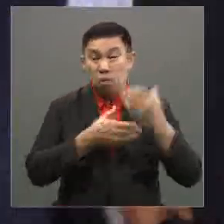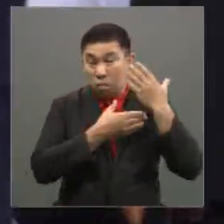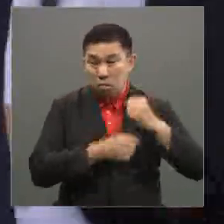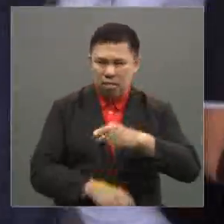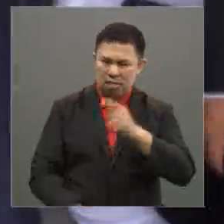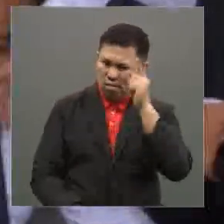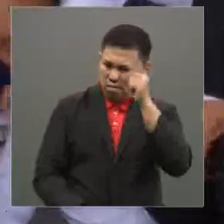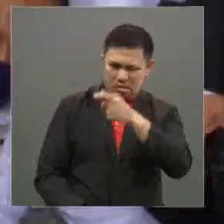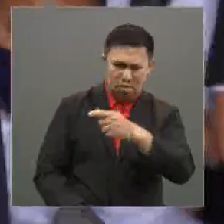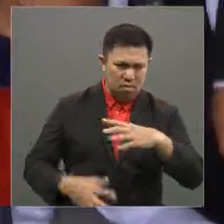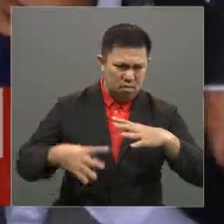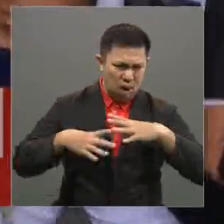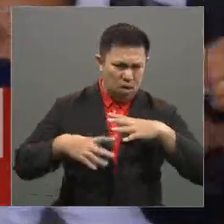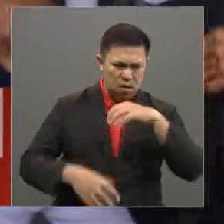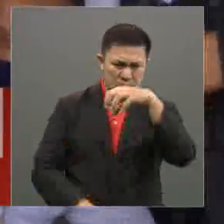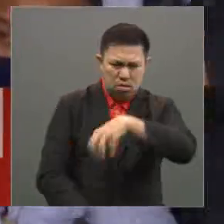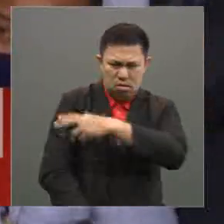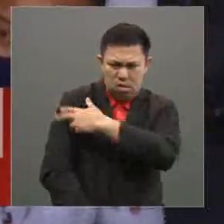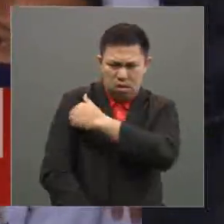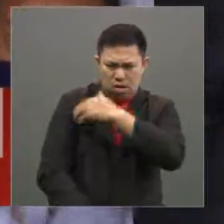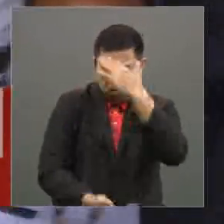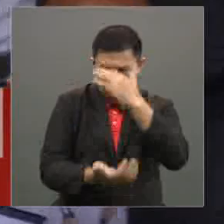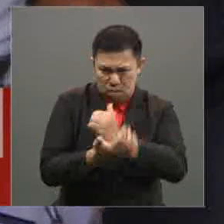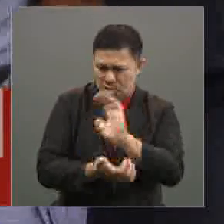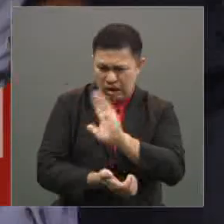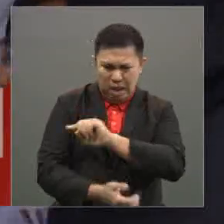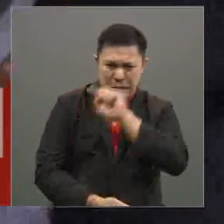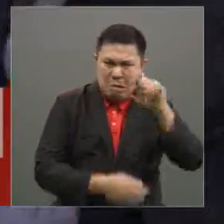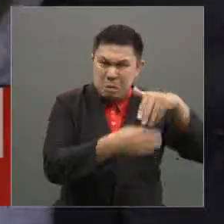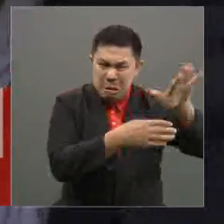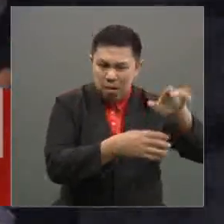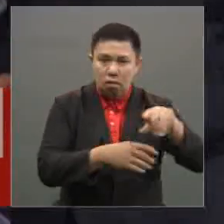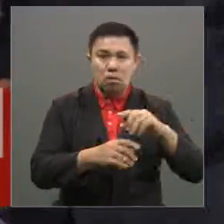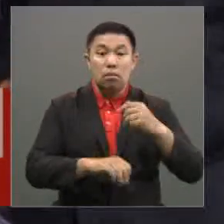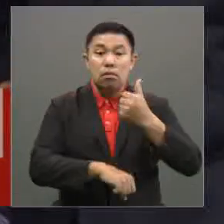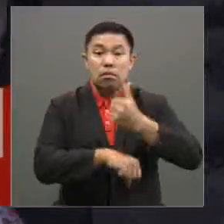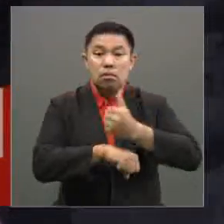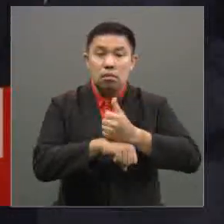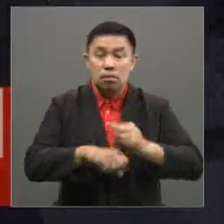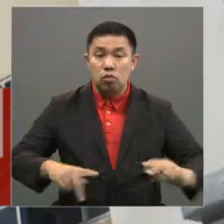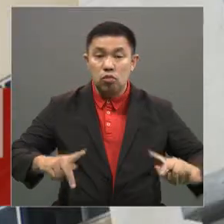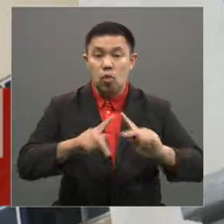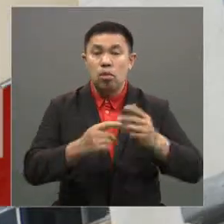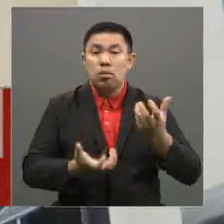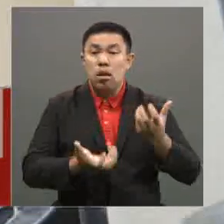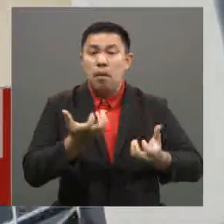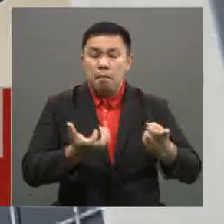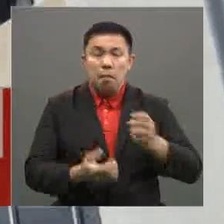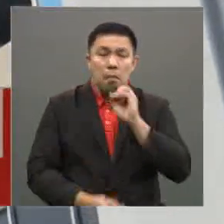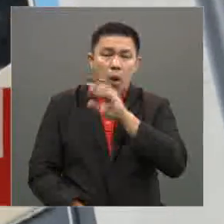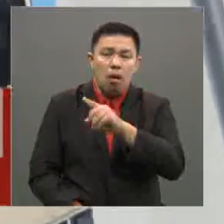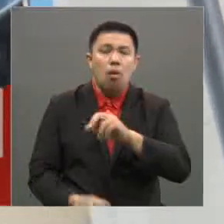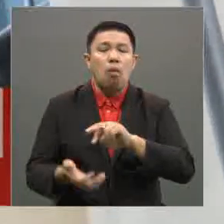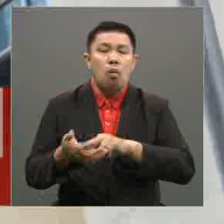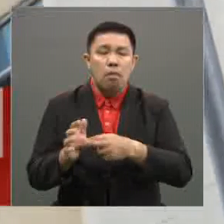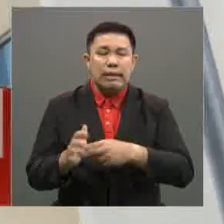ายทักษิณไม่ได้พักรักษาตัวที่โรงพยาบาลตำรวจแต่เป็นที่อื่นประเด็นนี้นะคะทางรัฐมนตรีว่าการกระทรวงยุติธรรมมองว่าเป็นการลด